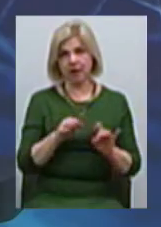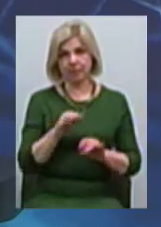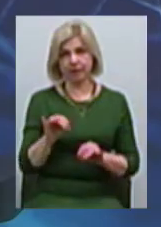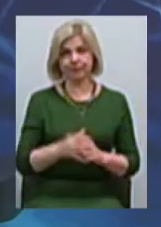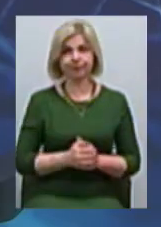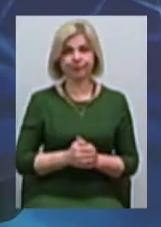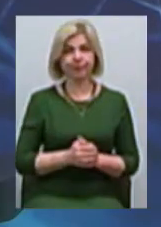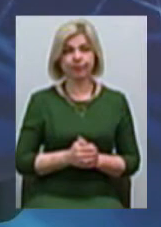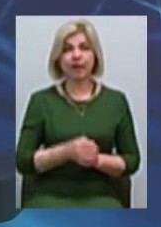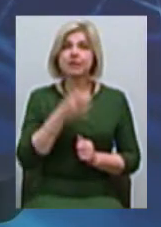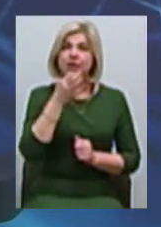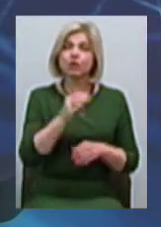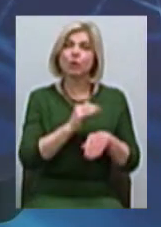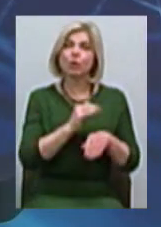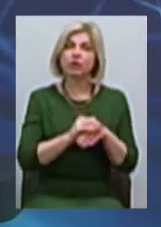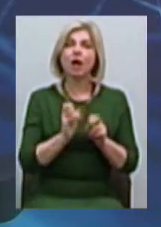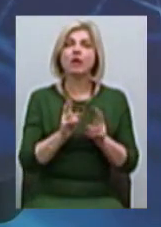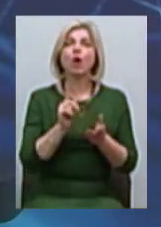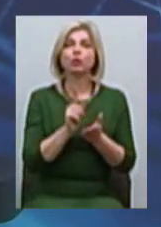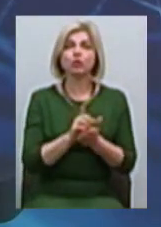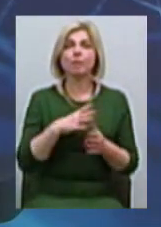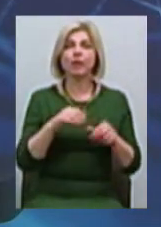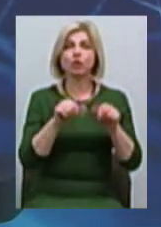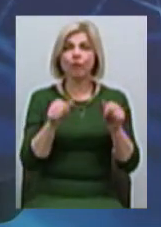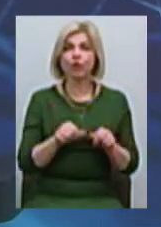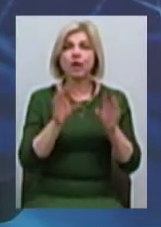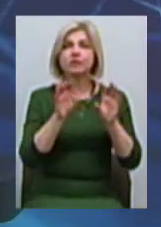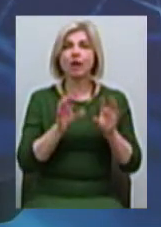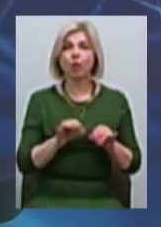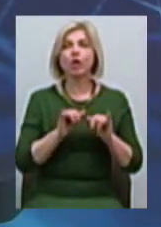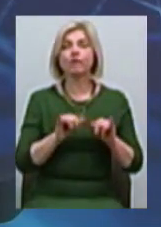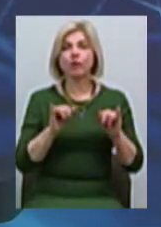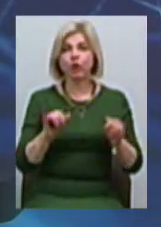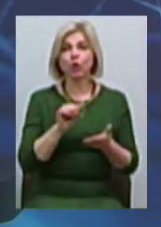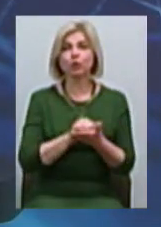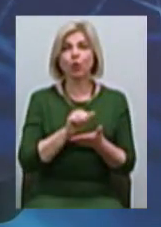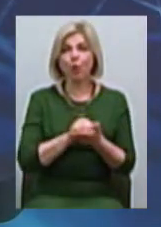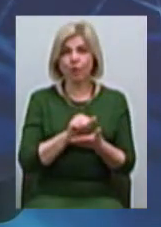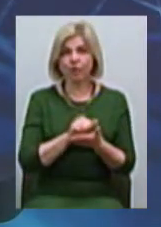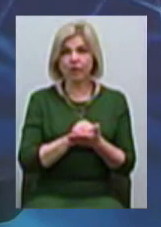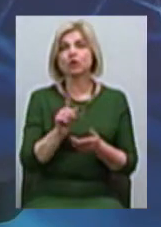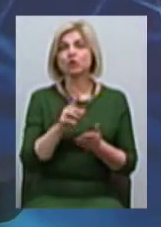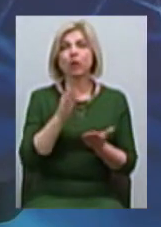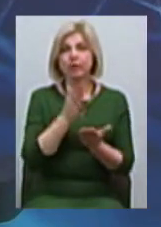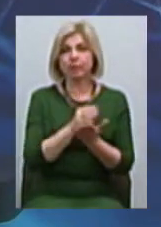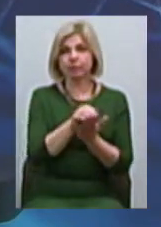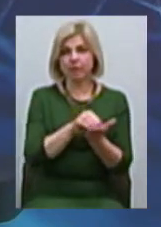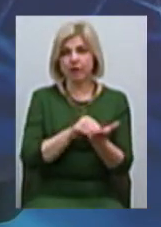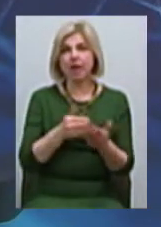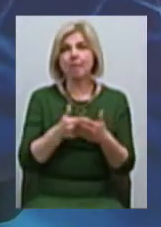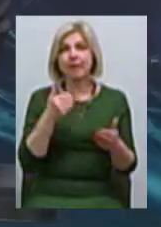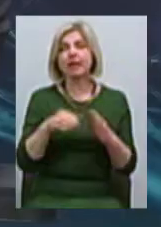скажіть, будь ласка, як мають бути оформлені за законом та розповсюджуватись друковані матеріали, що містять передвиборчу